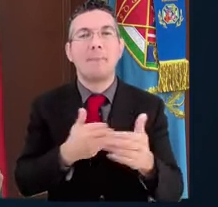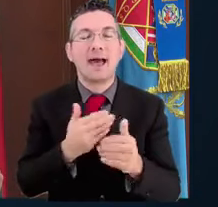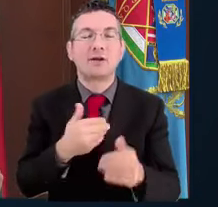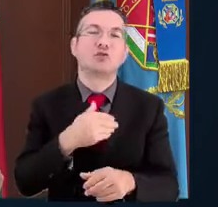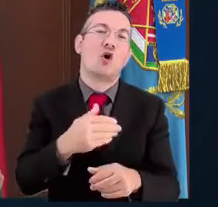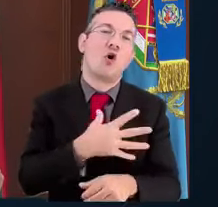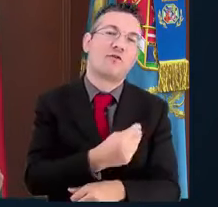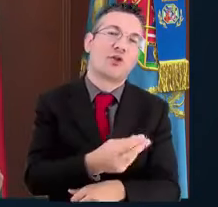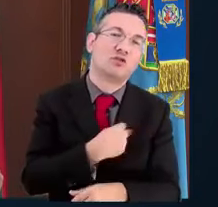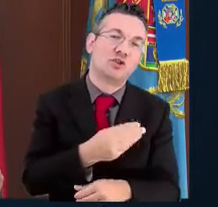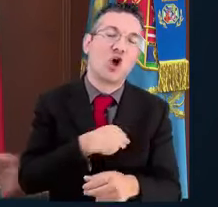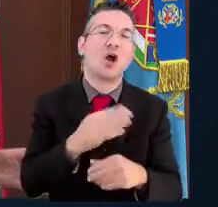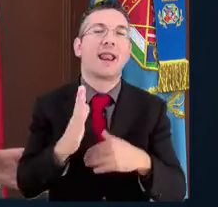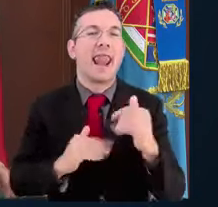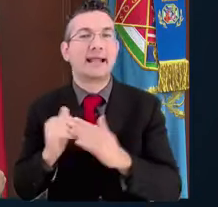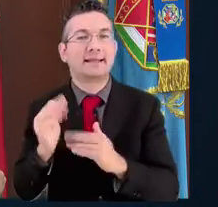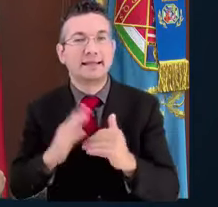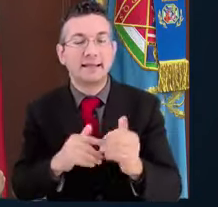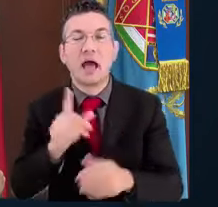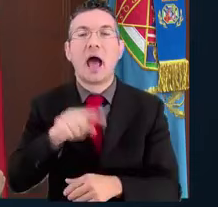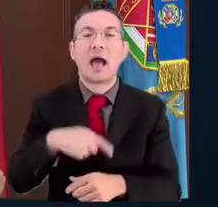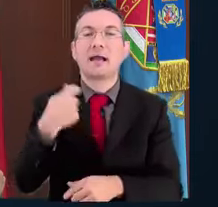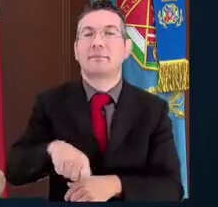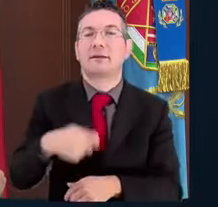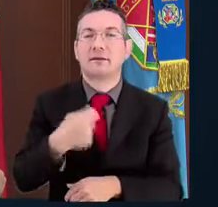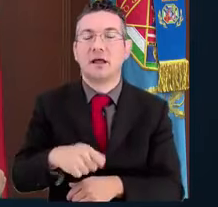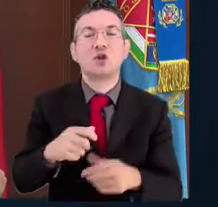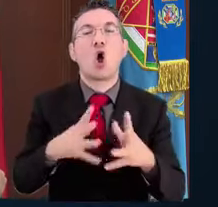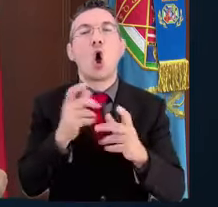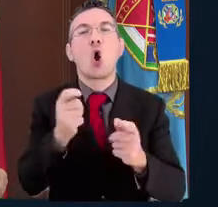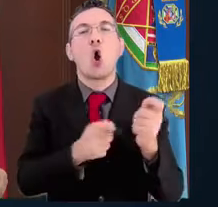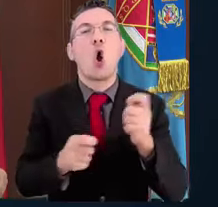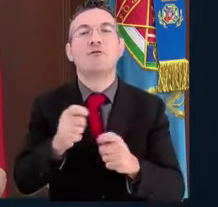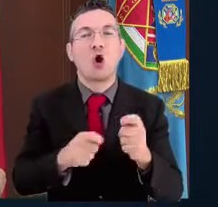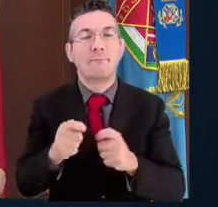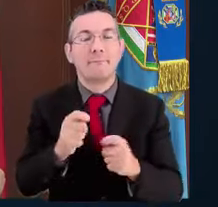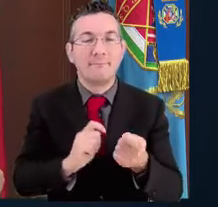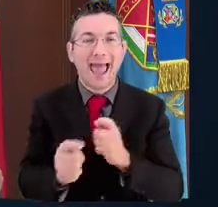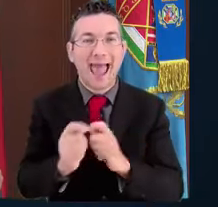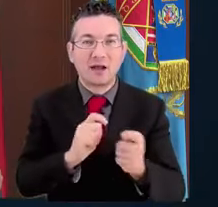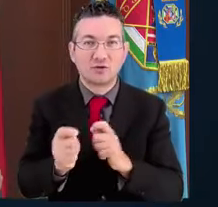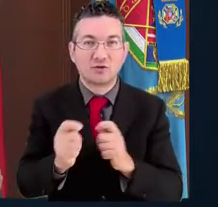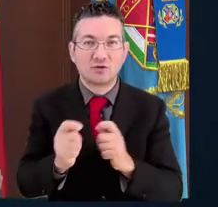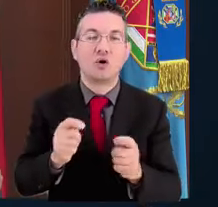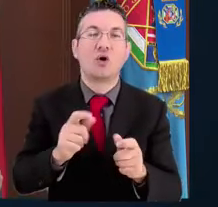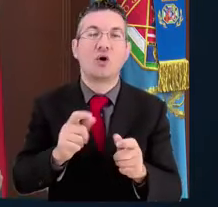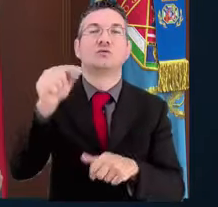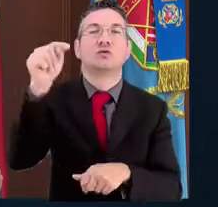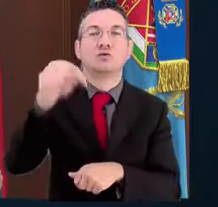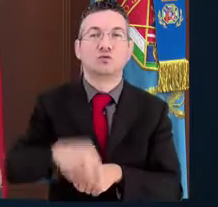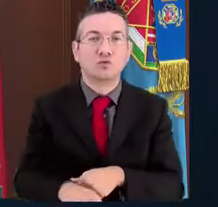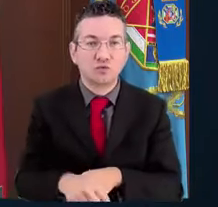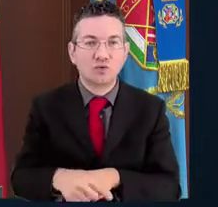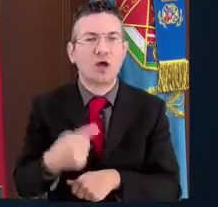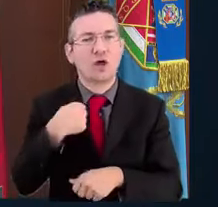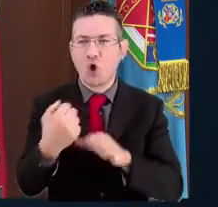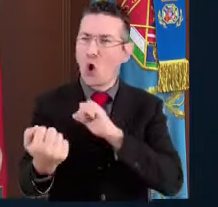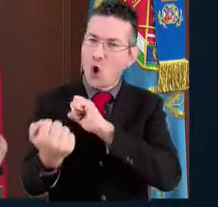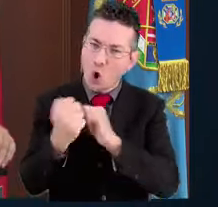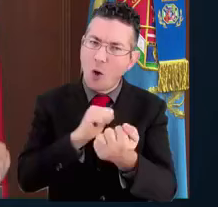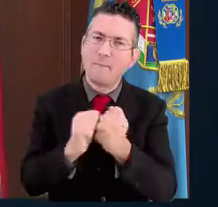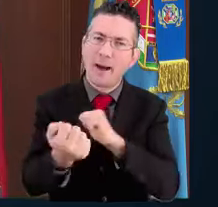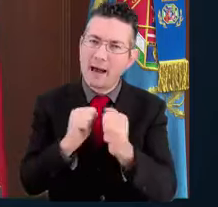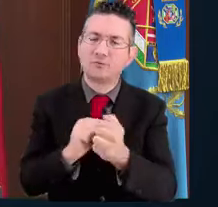anche come come presidente di confcommercio lazio sud e lo combatto come presidente di confcommercio lacci allora tutti